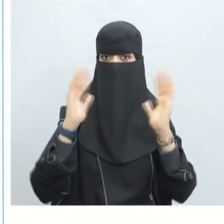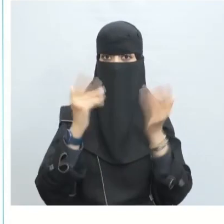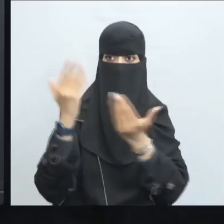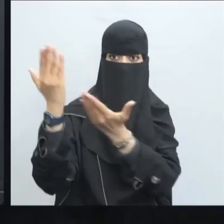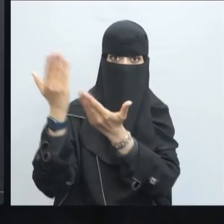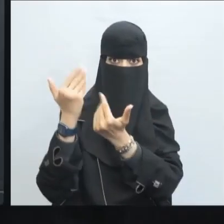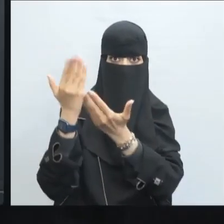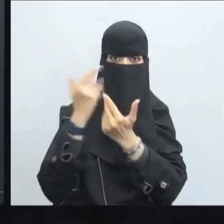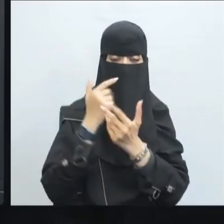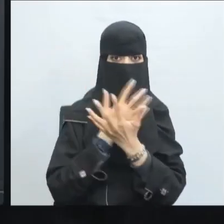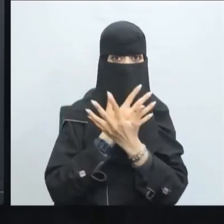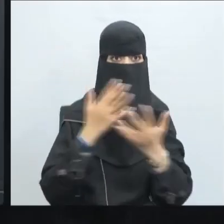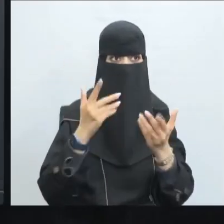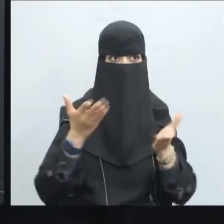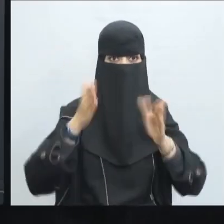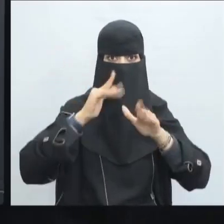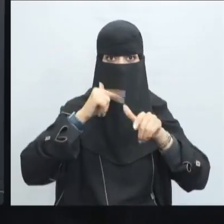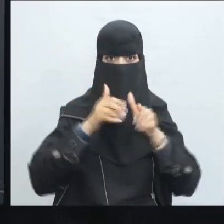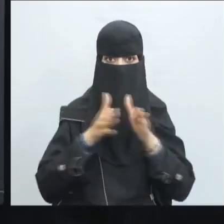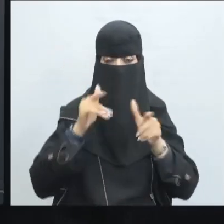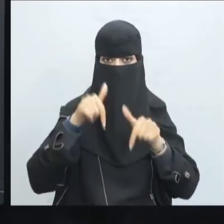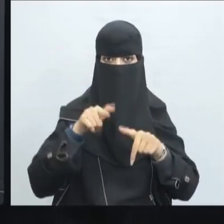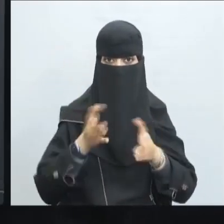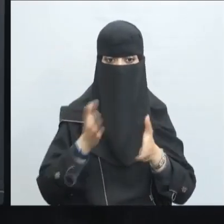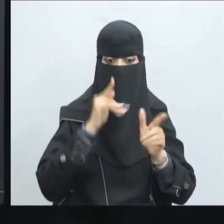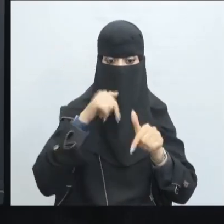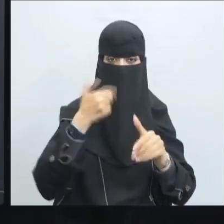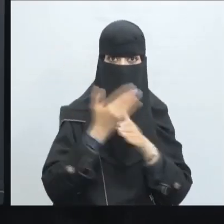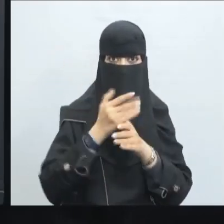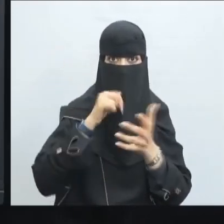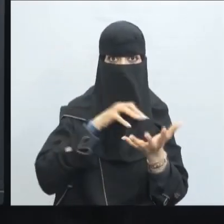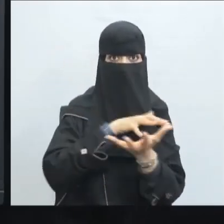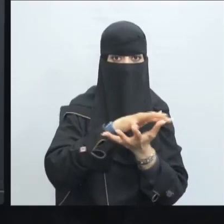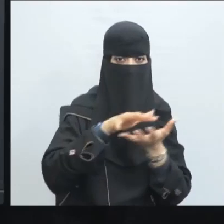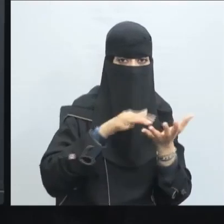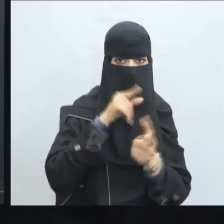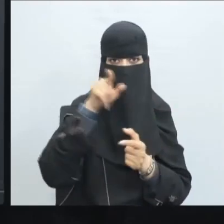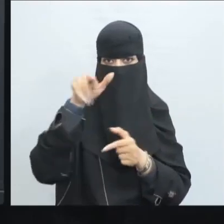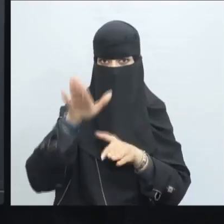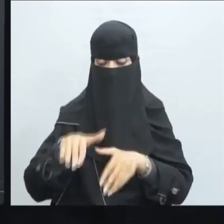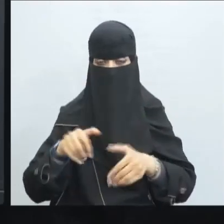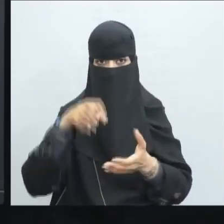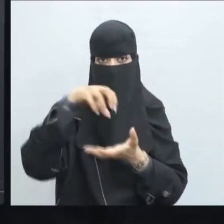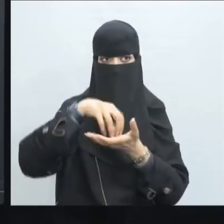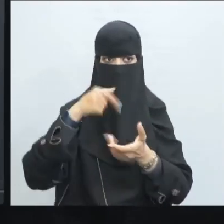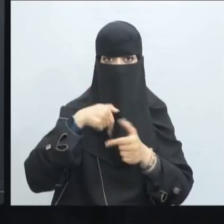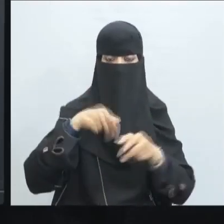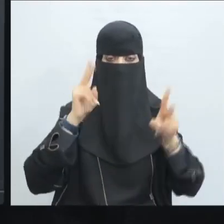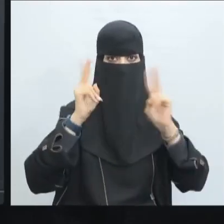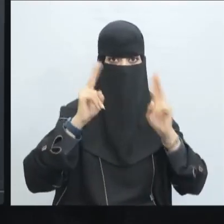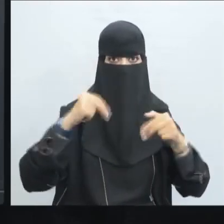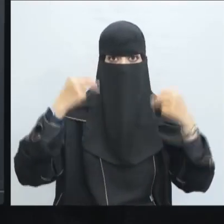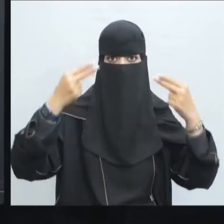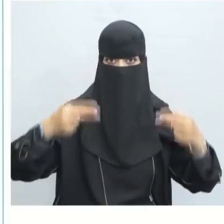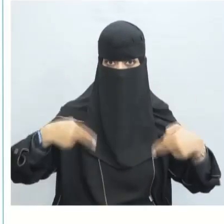تي الحضور اكبر من الطاقه الاستيعابيه وبالتالي قد تتسبب بمشاكل لهذه القاعه و لهذه الحفله او لهذه